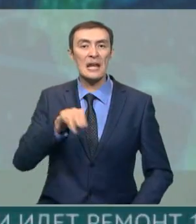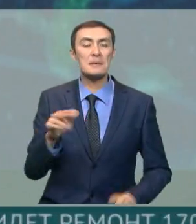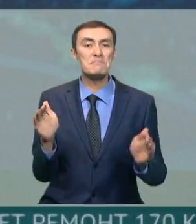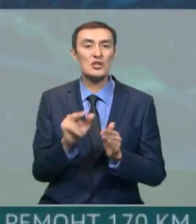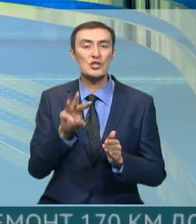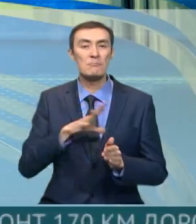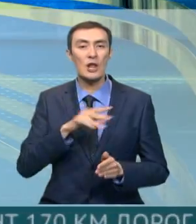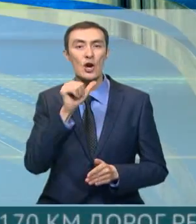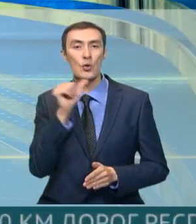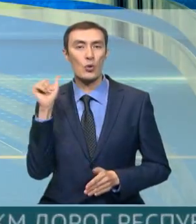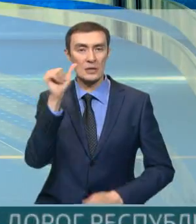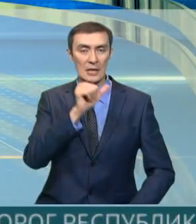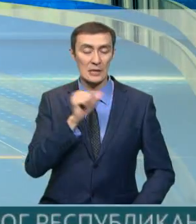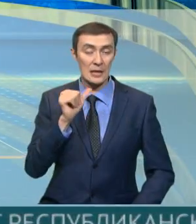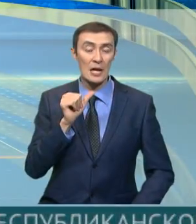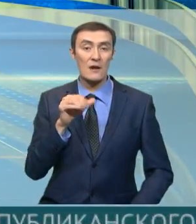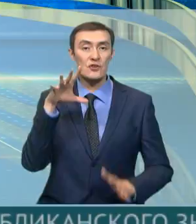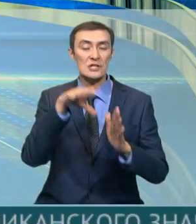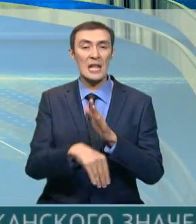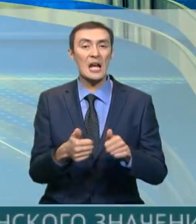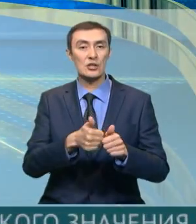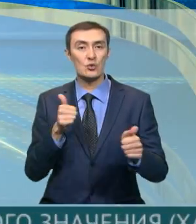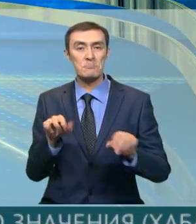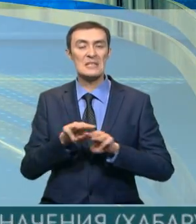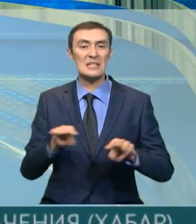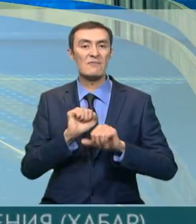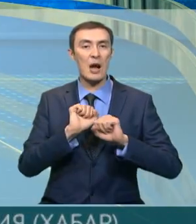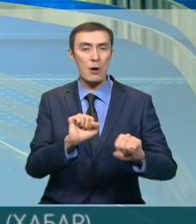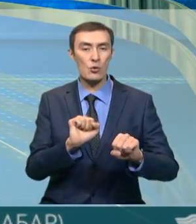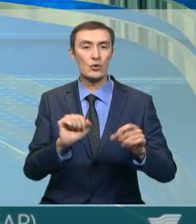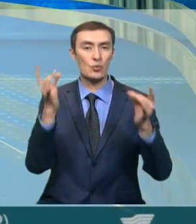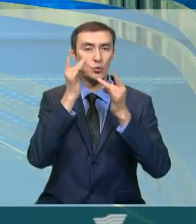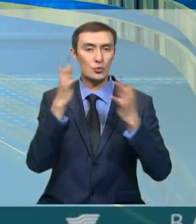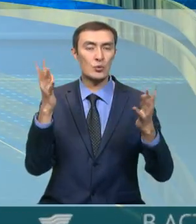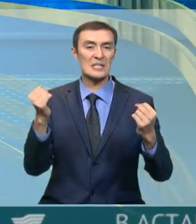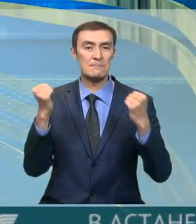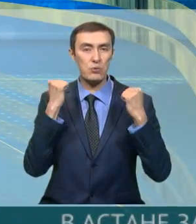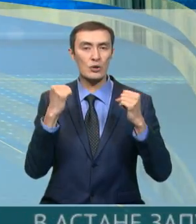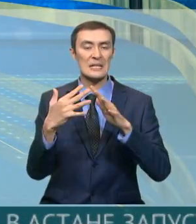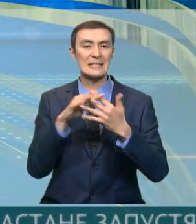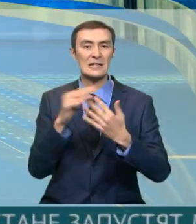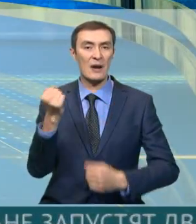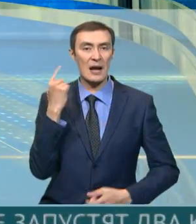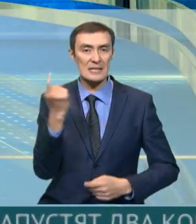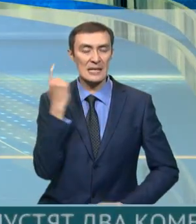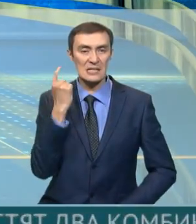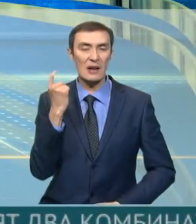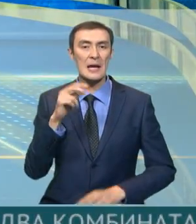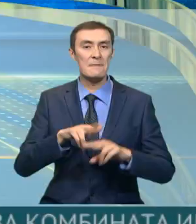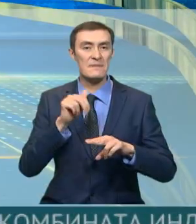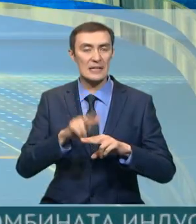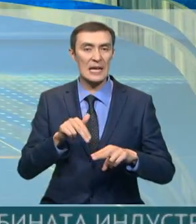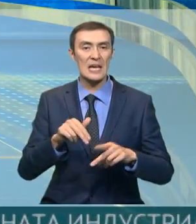меньше, чем годом ранее. В числе отстающих министерства обороны, культуры и спорта, сельского хозяйства, внутренних